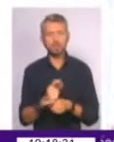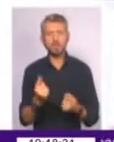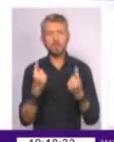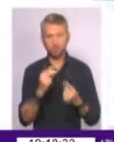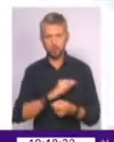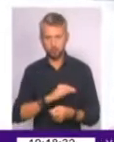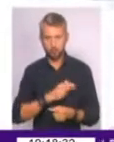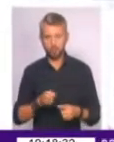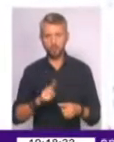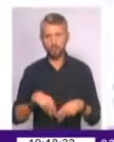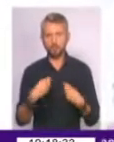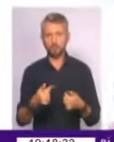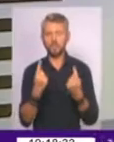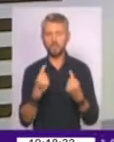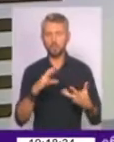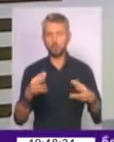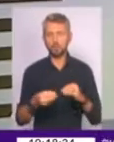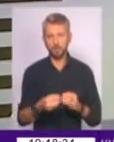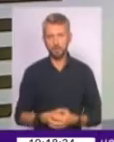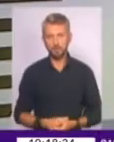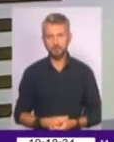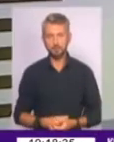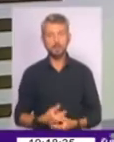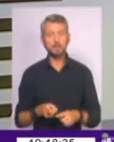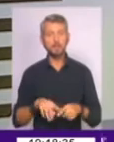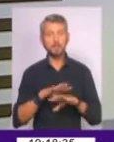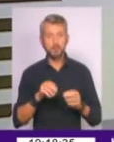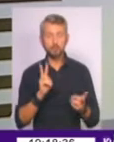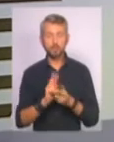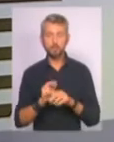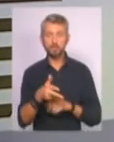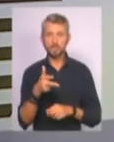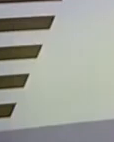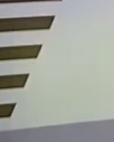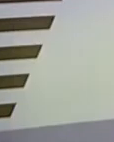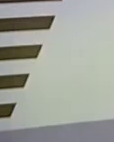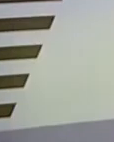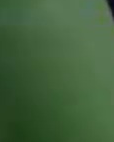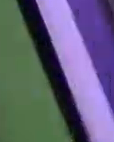і це дало великий результат. Ну, а наразі це все. До зустрічі.